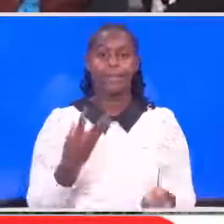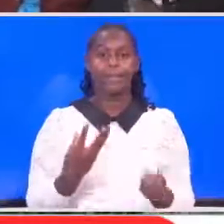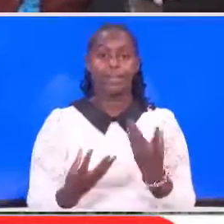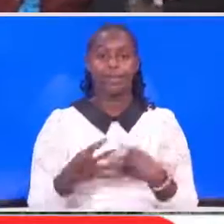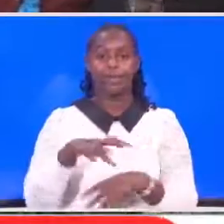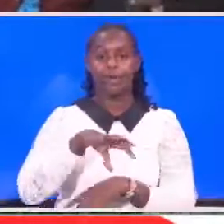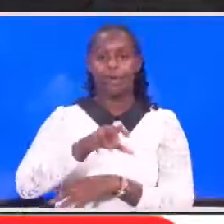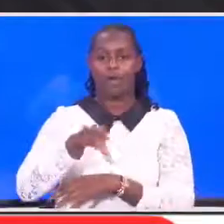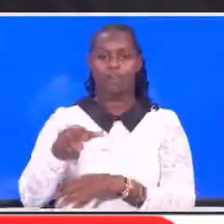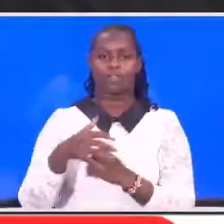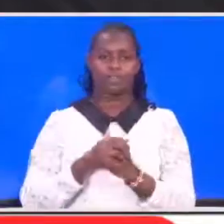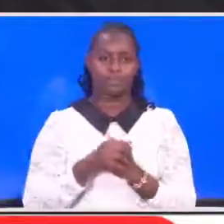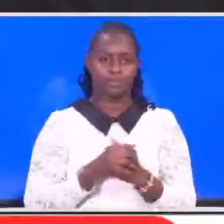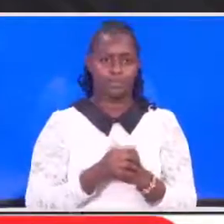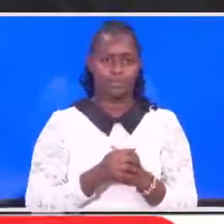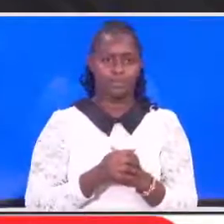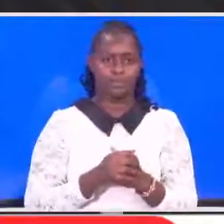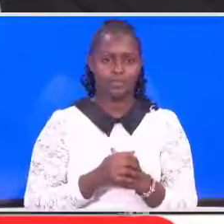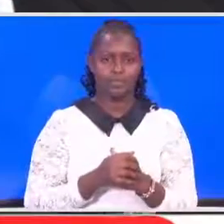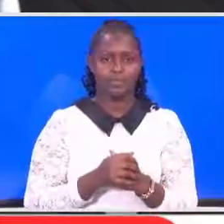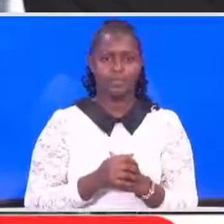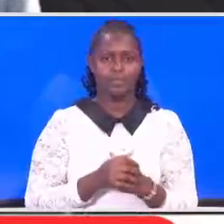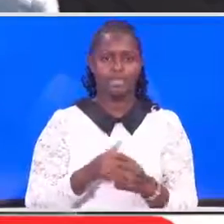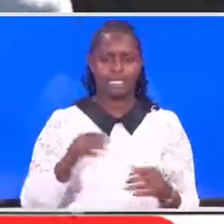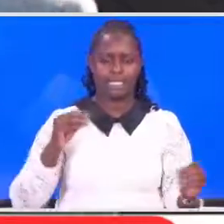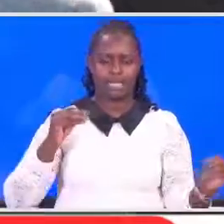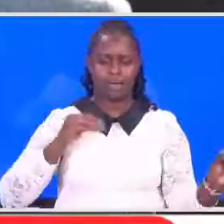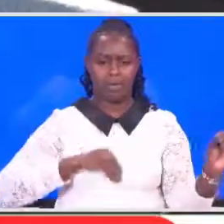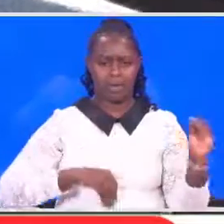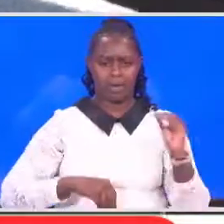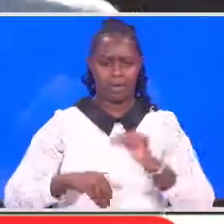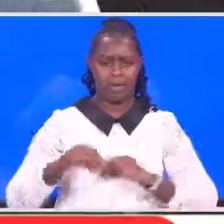Na huyu mungwana ana ufisadi Kenya hii